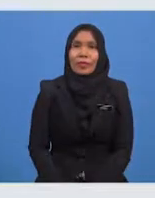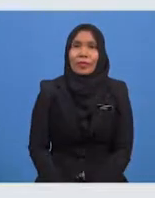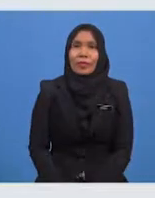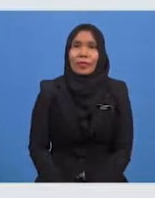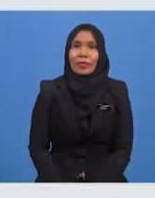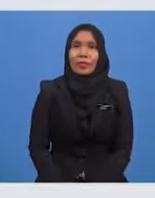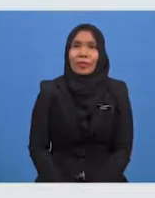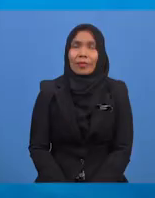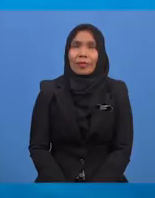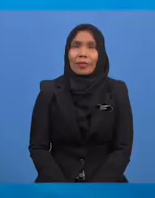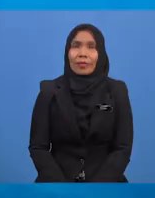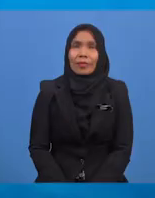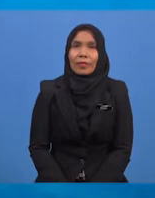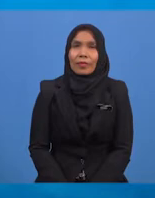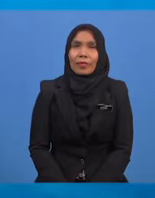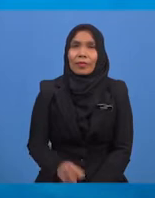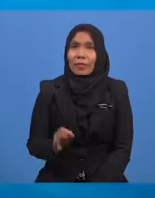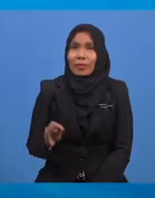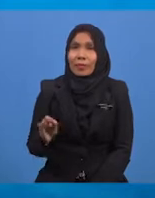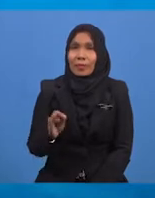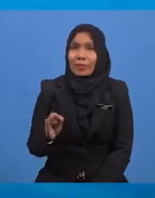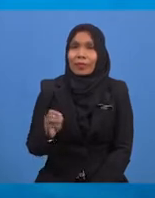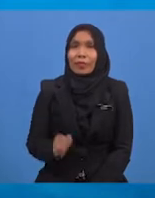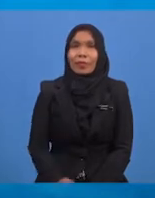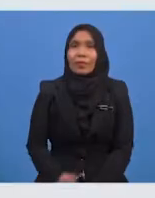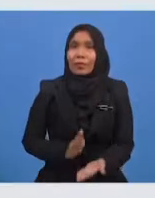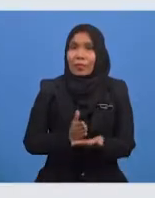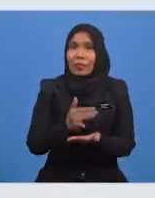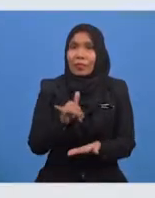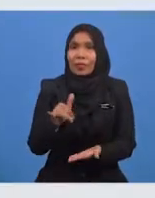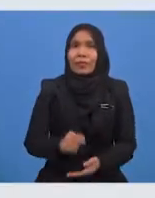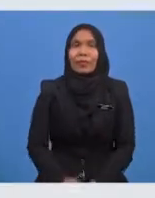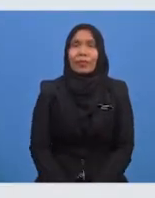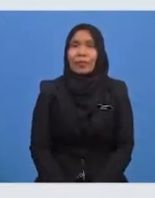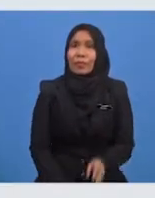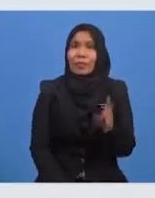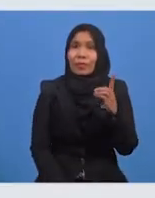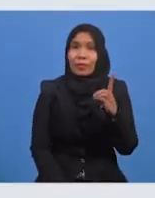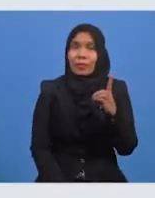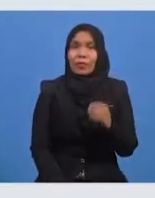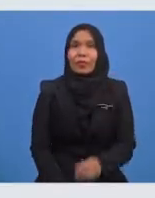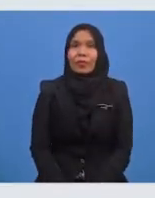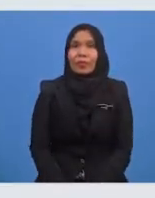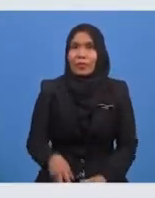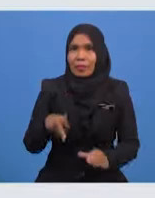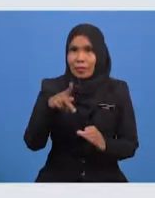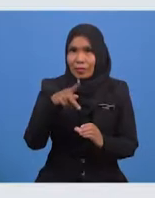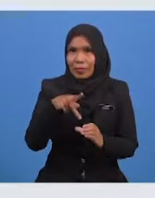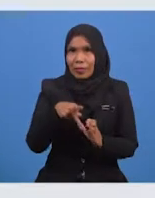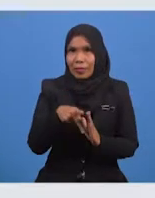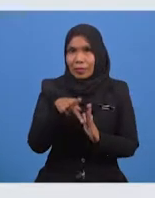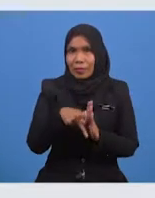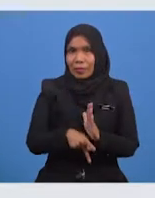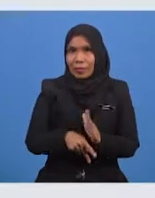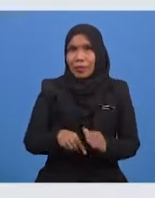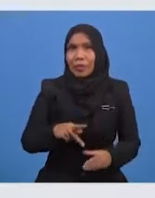Faktor seterusnya yang membawa perubahan kepada persekitaran perniagaan ialah pengeluaran. Pengeluaran merujuk kepada